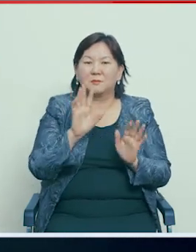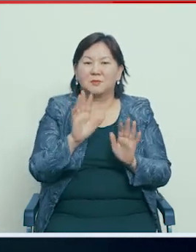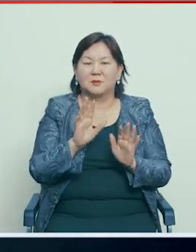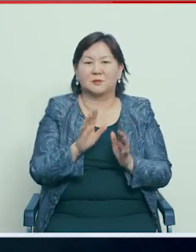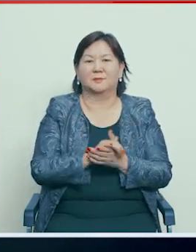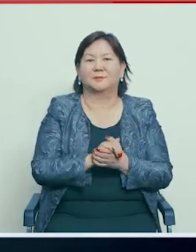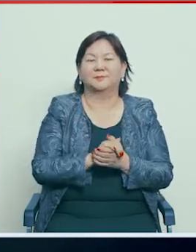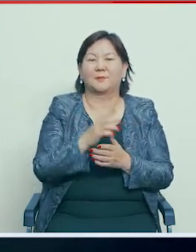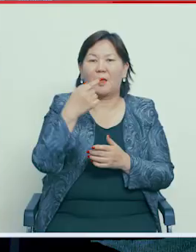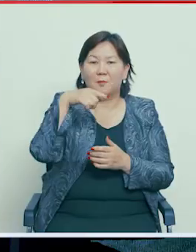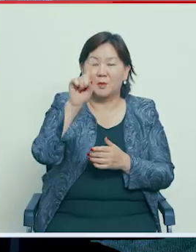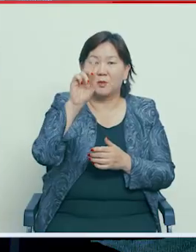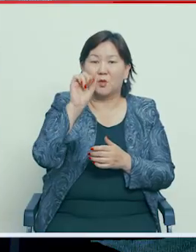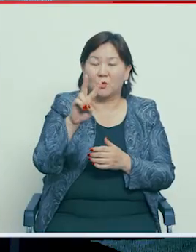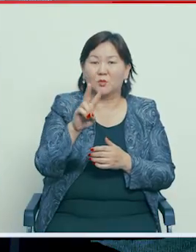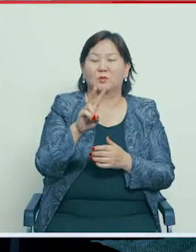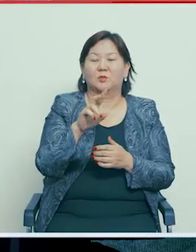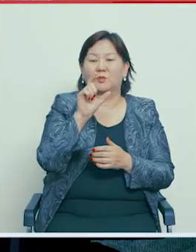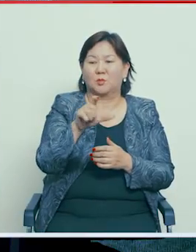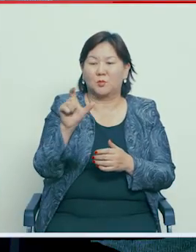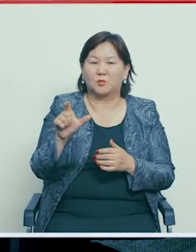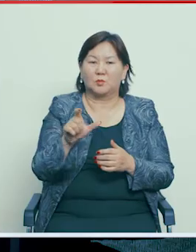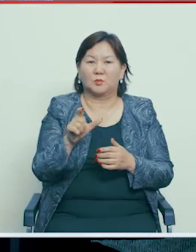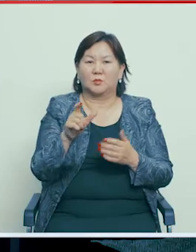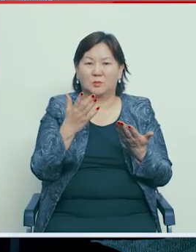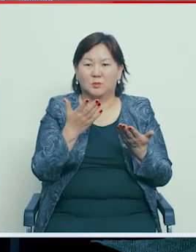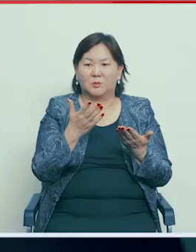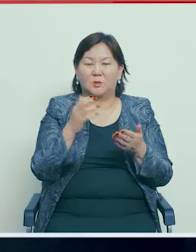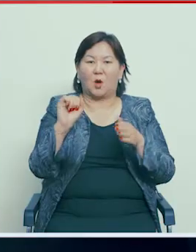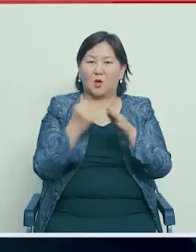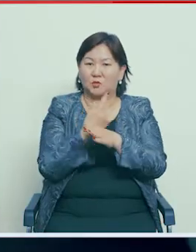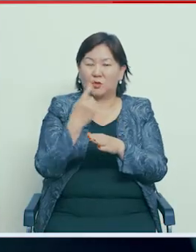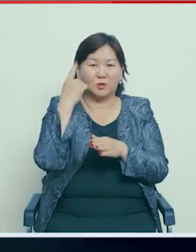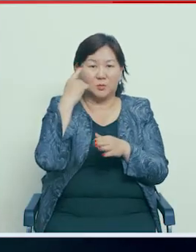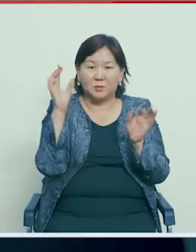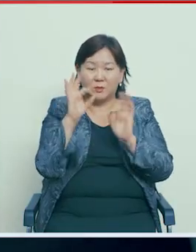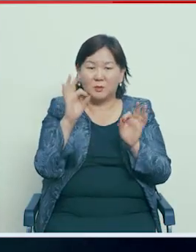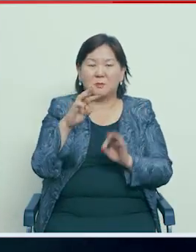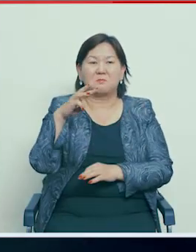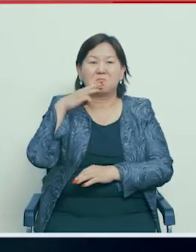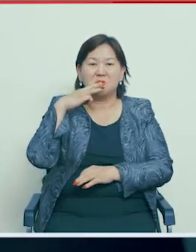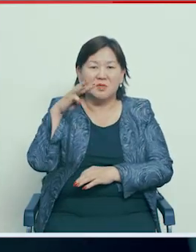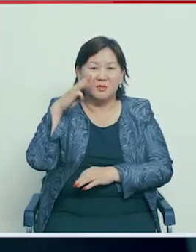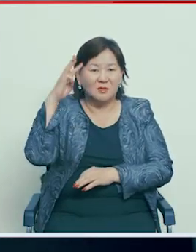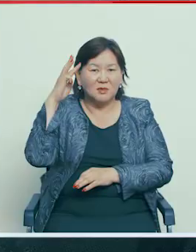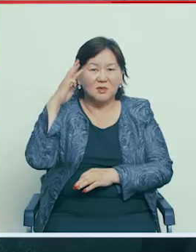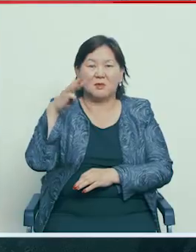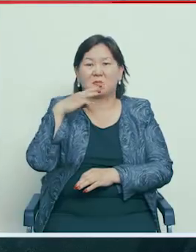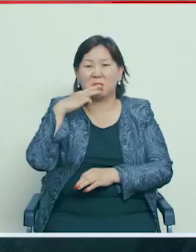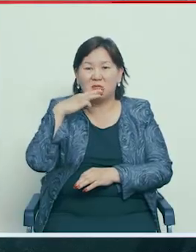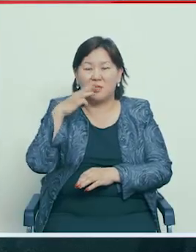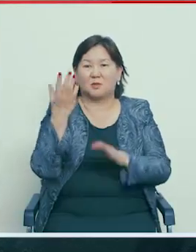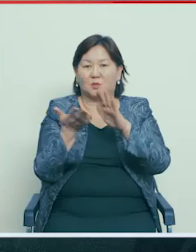гэж бодохгүй байна. Хамгийн гол зүйл маань энэ хүмүүсийн талаарх онцлогийг мэдэхгүй байгаагаас, мэдлэг мэдээл дутуугаас